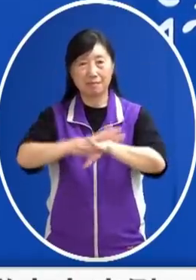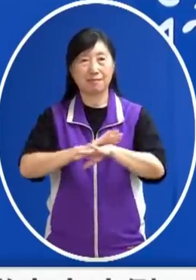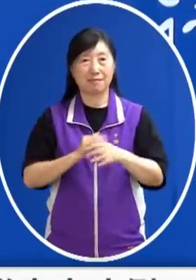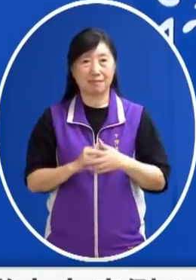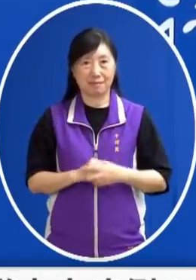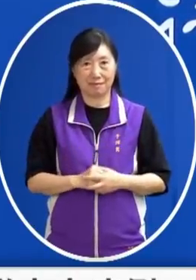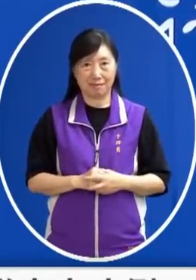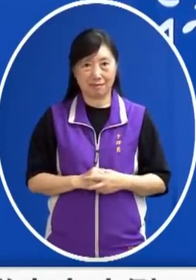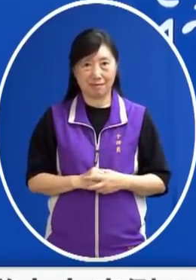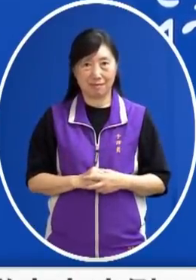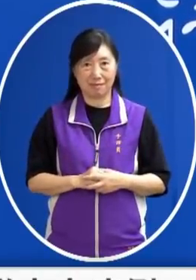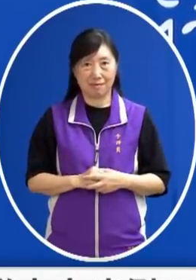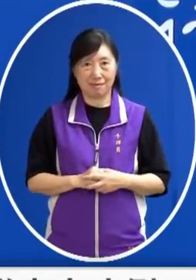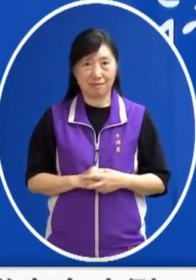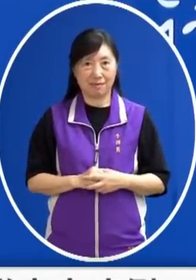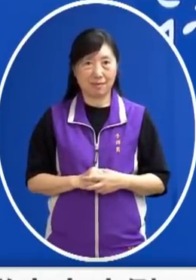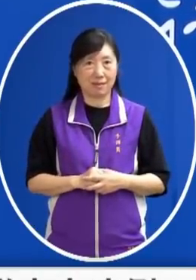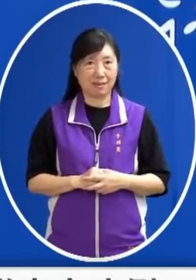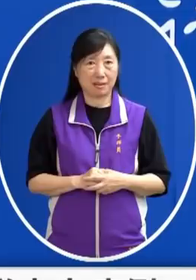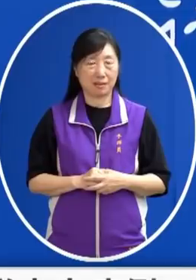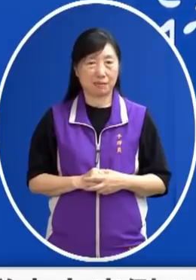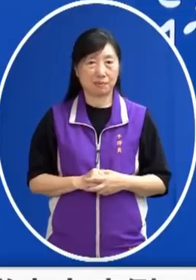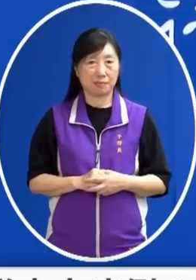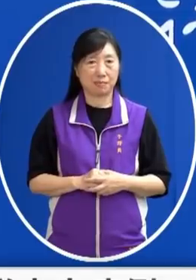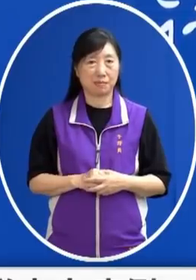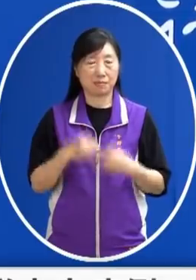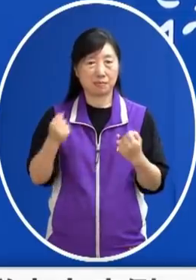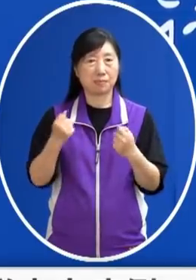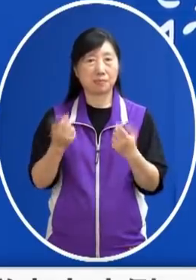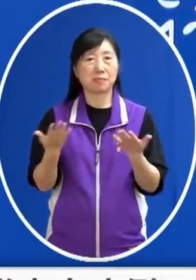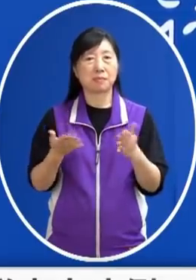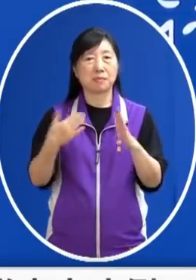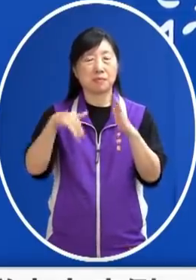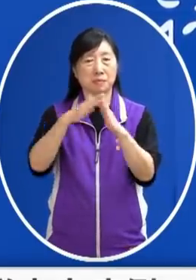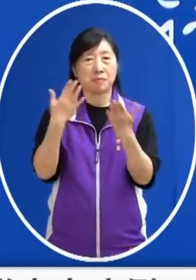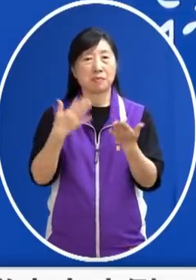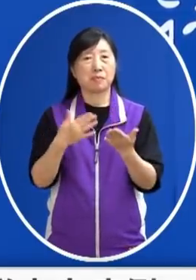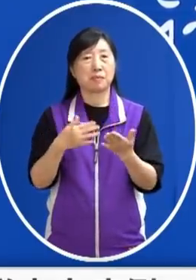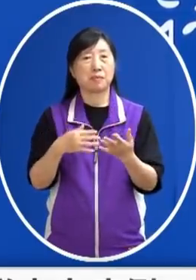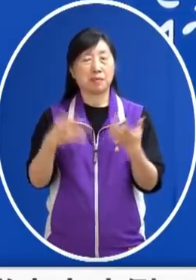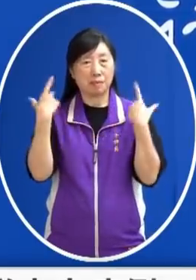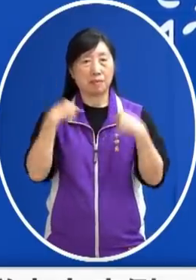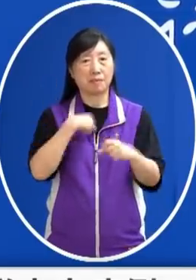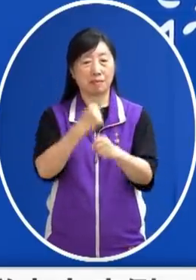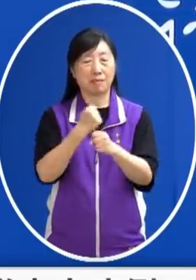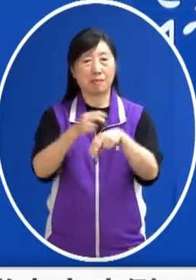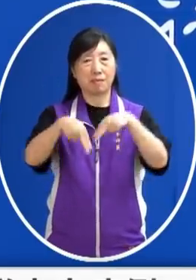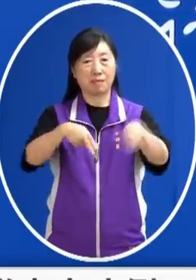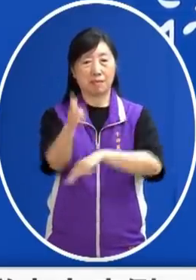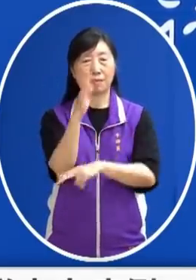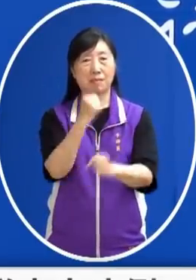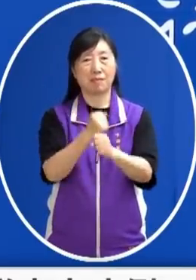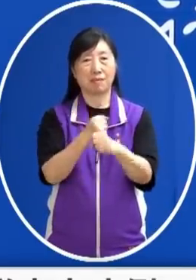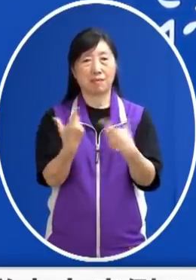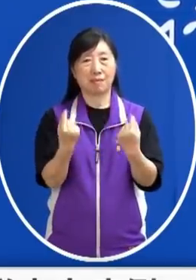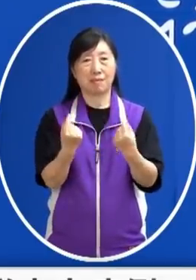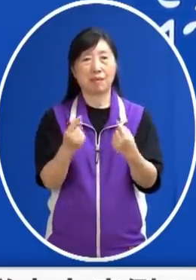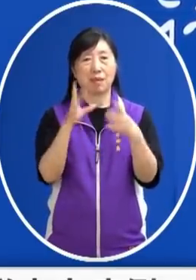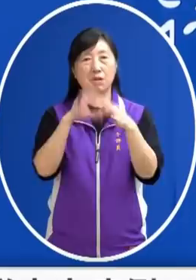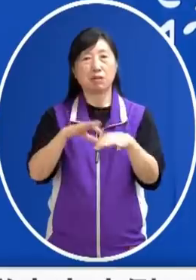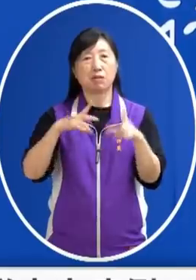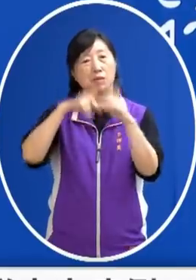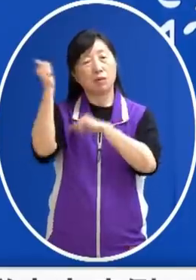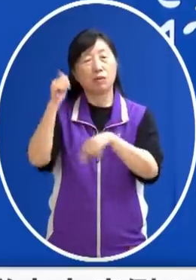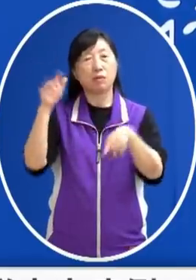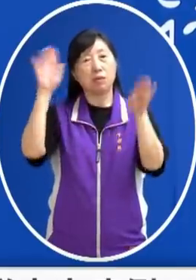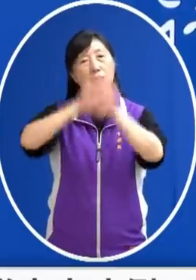我在学校医学院就担任行政工作，本来也就通常都很晚回